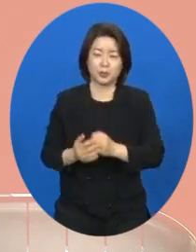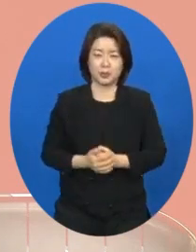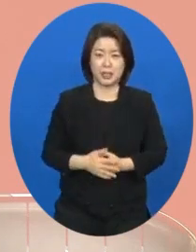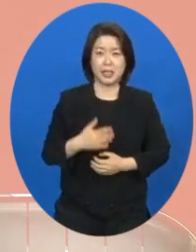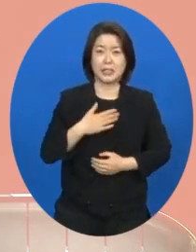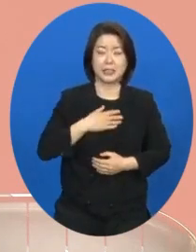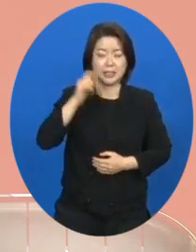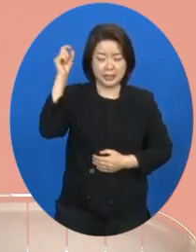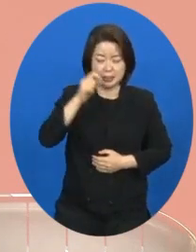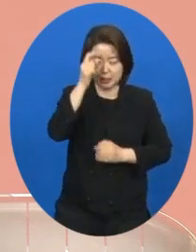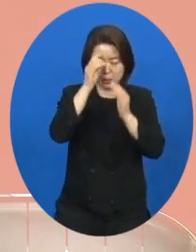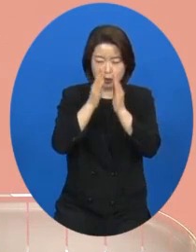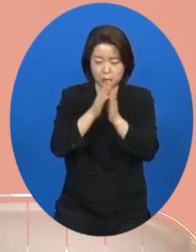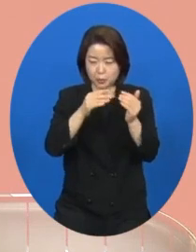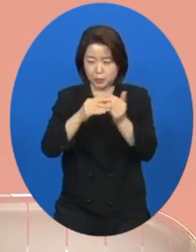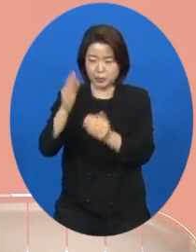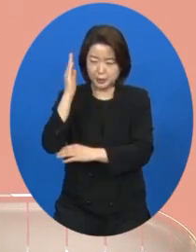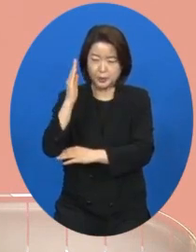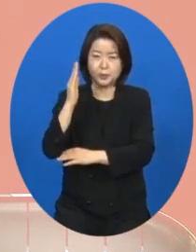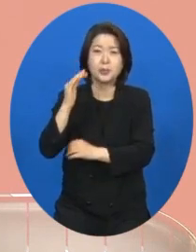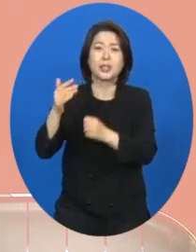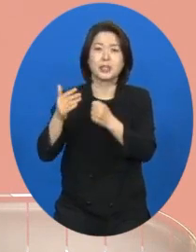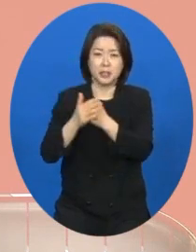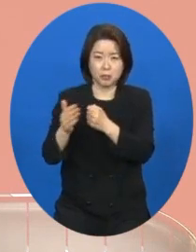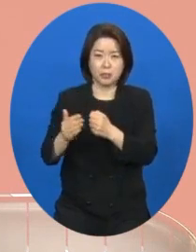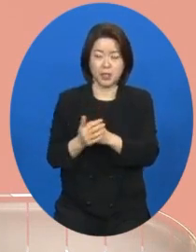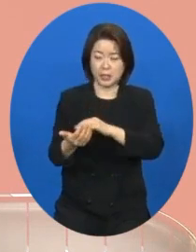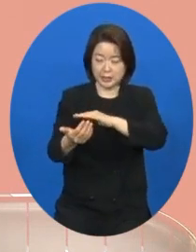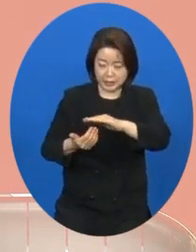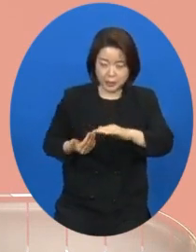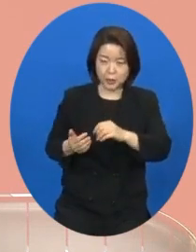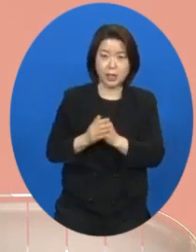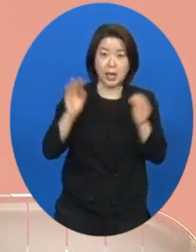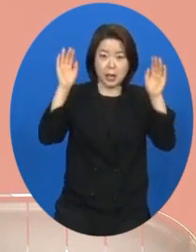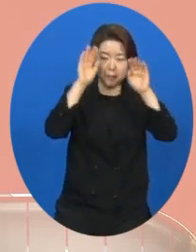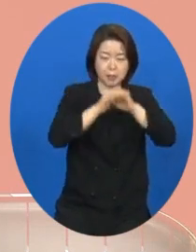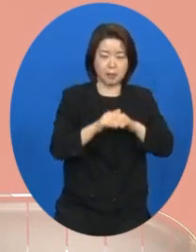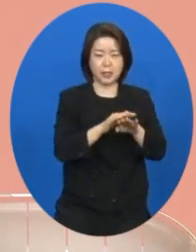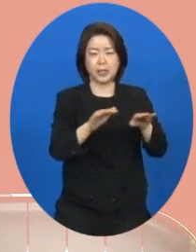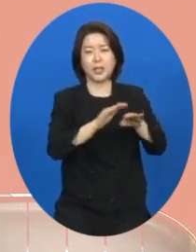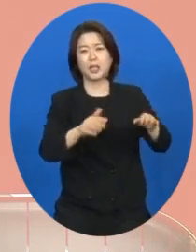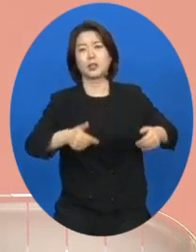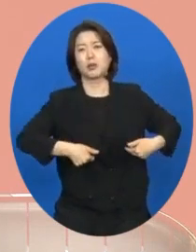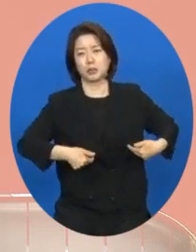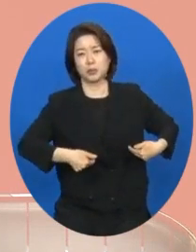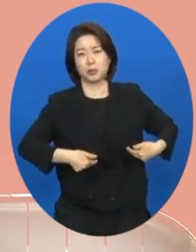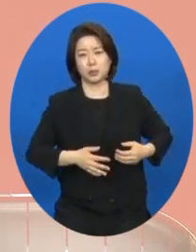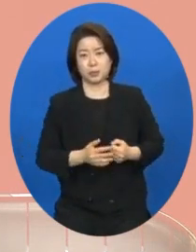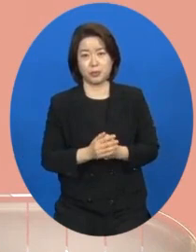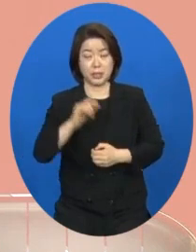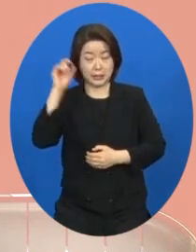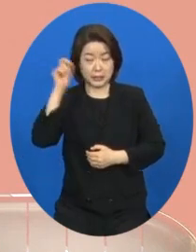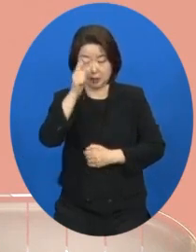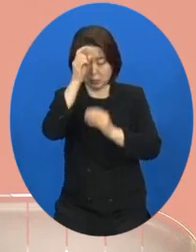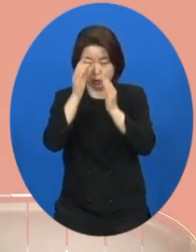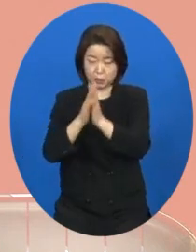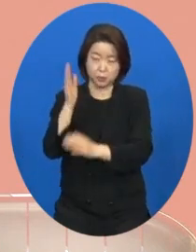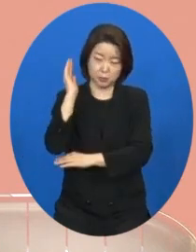되니까 어떻든지 밤에는 해결을 해야 되는 겁니다. 새벽기도 설교를 해야